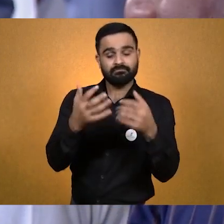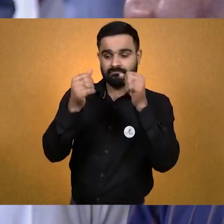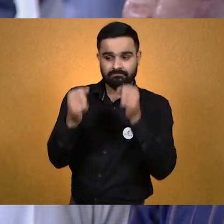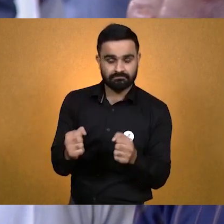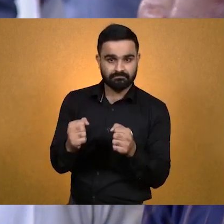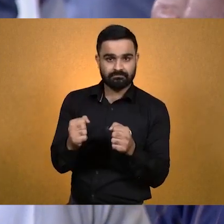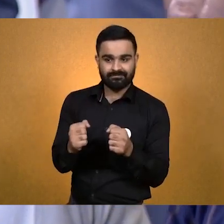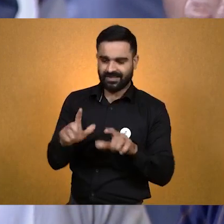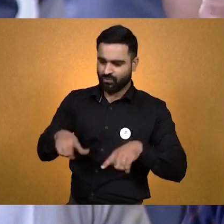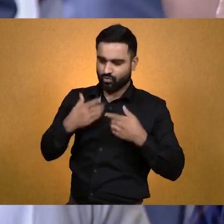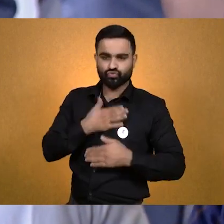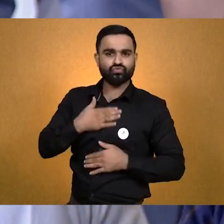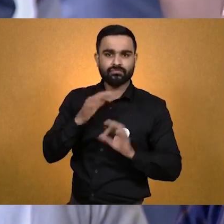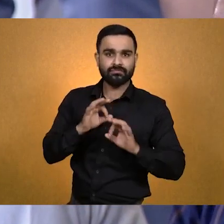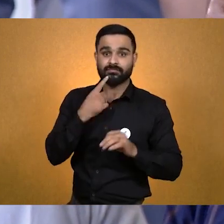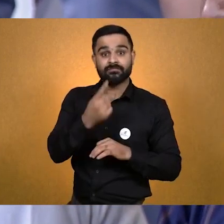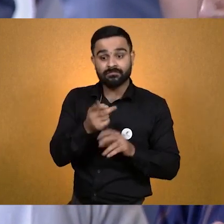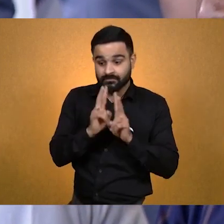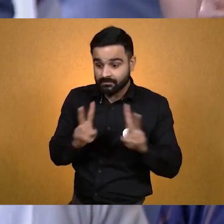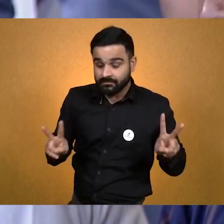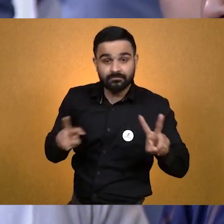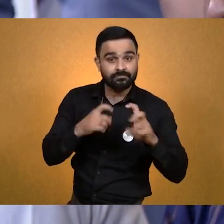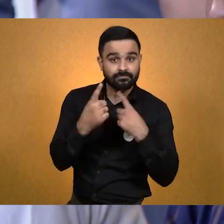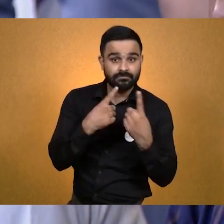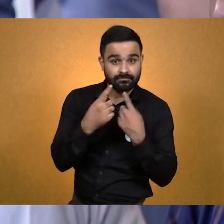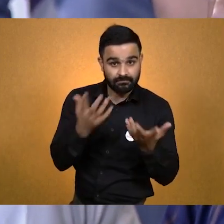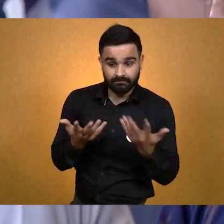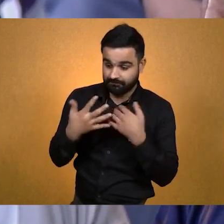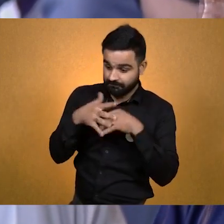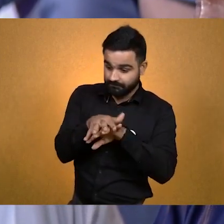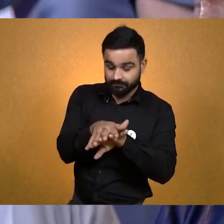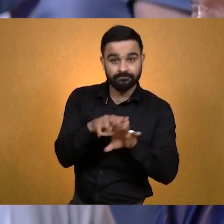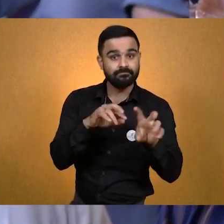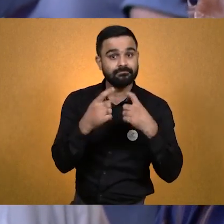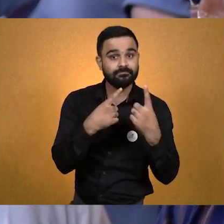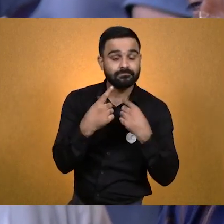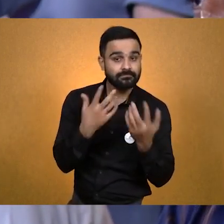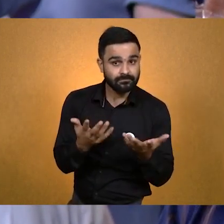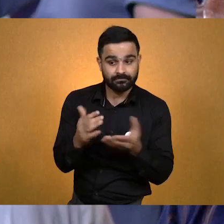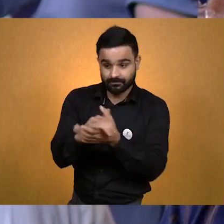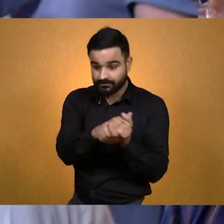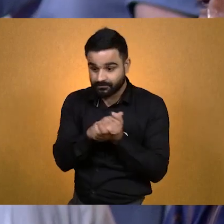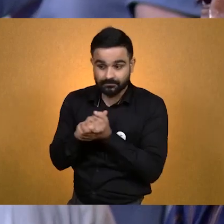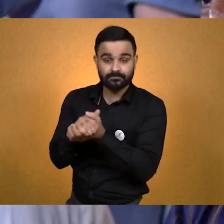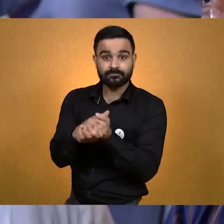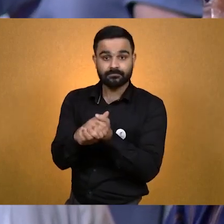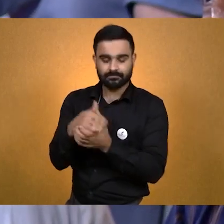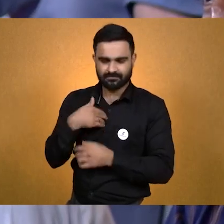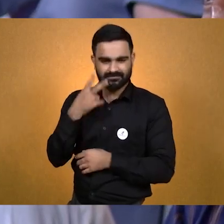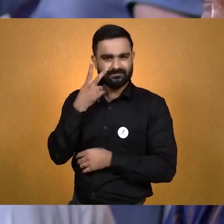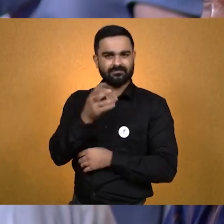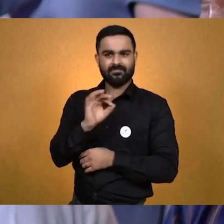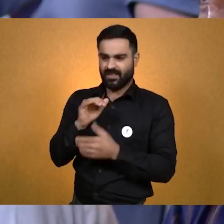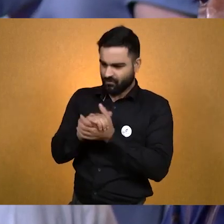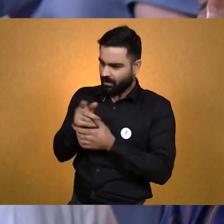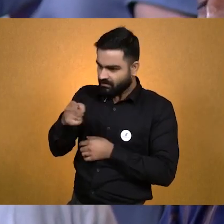के नहीं जी सकते। जब आप नॉर्मलाइज की बात करते हैं, इंक्लूसिव की बात करते हैं, तो दोस्त के साथ हम ये नहीं देखते